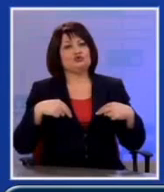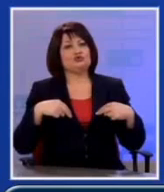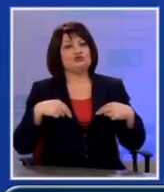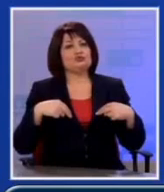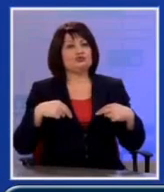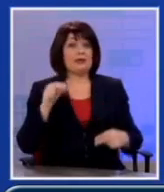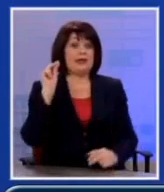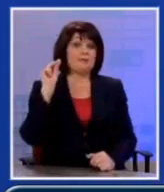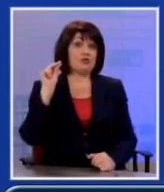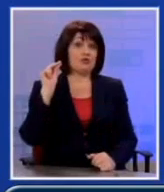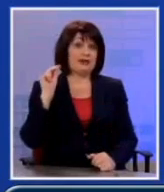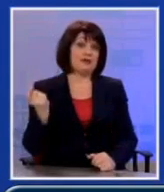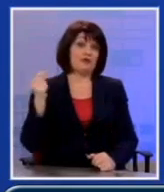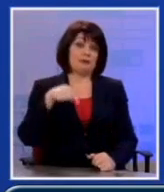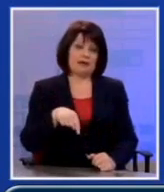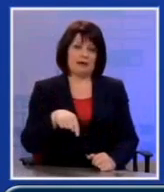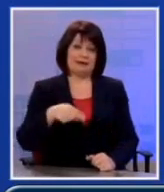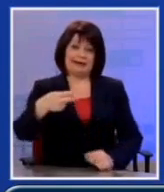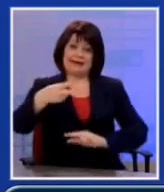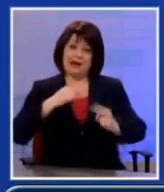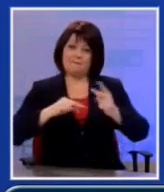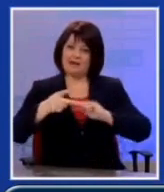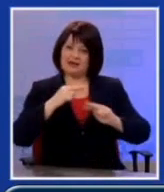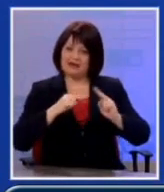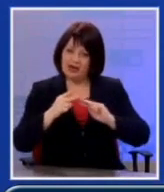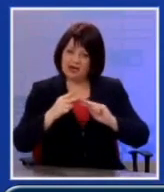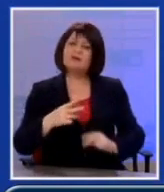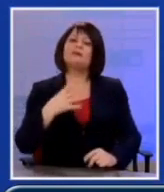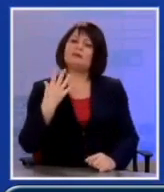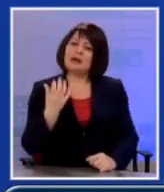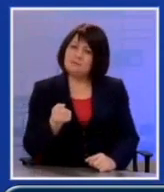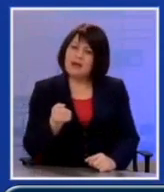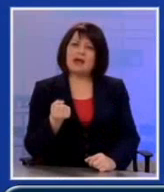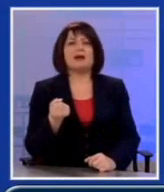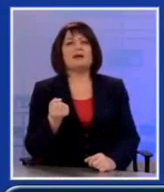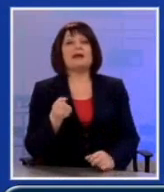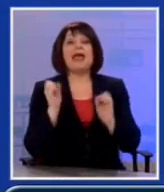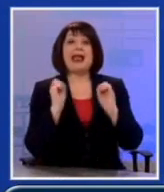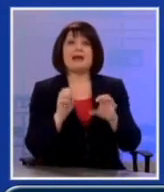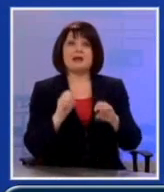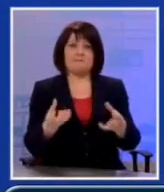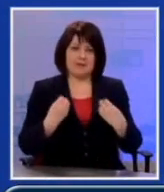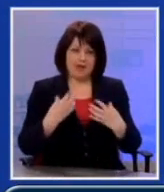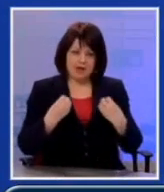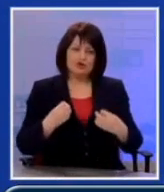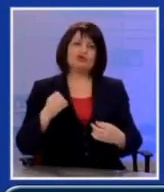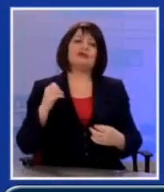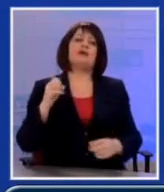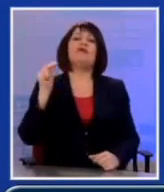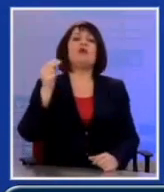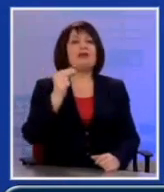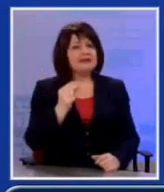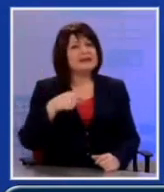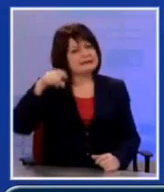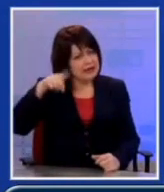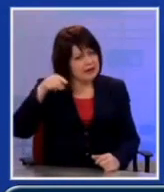δεσμευθεί ότι θα προσέρχεται και αντίστοιχα να υπάρχει ενημέρωση των βουλευτών ότι εκείνη